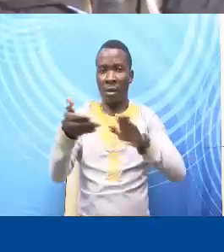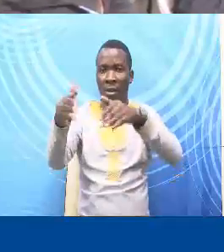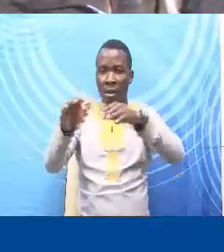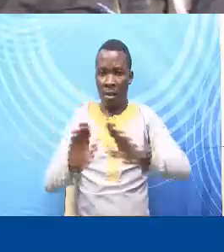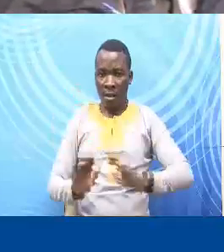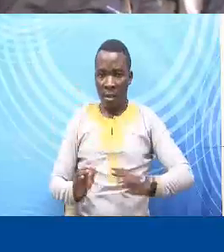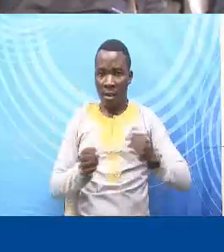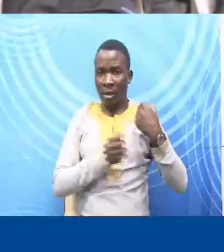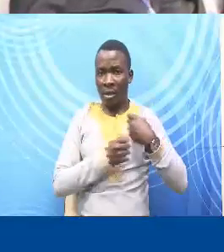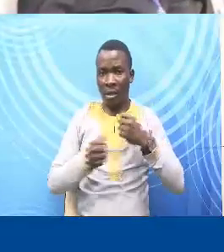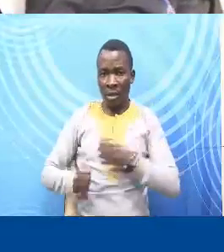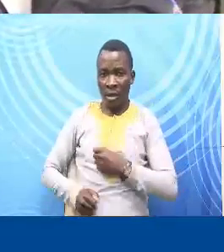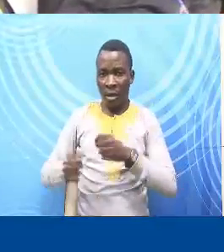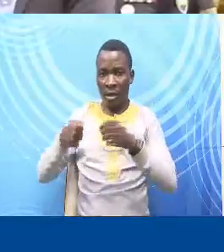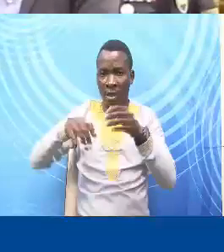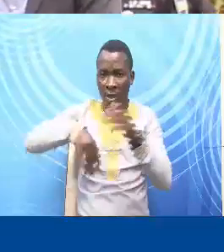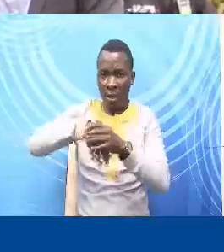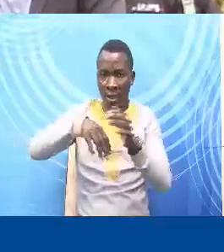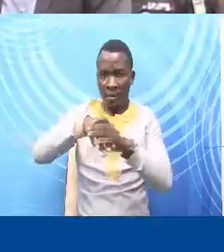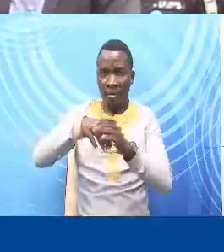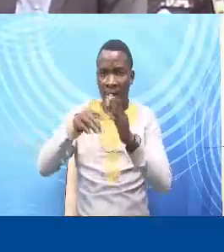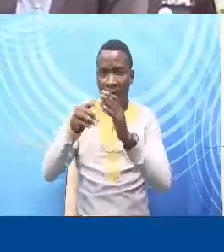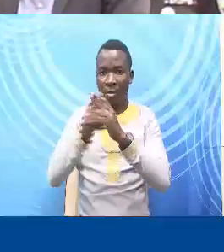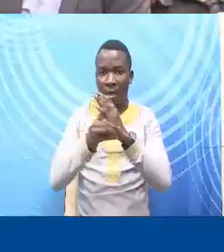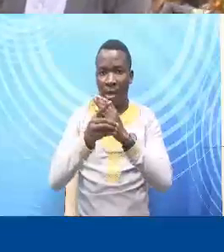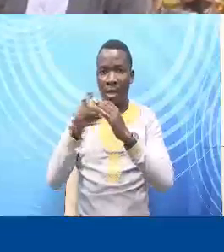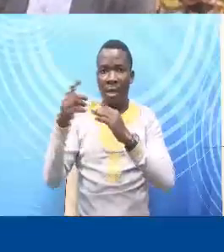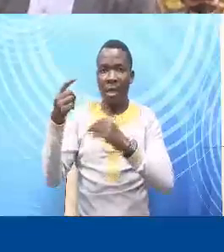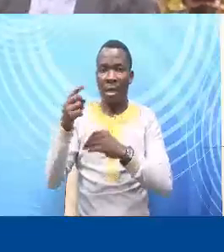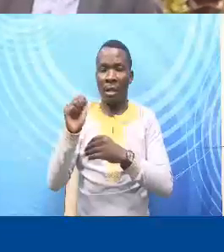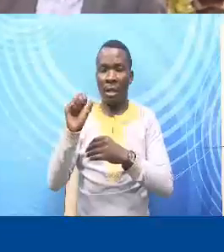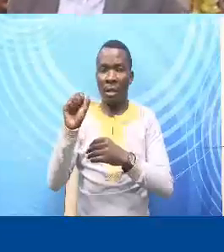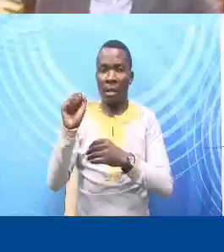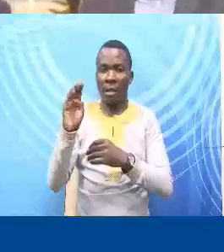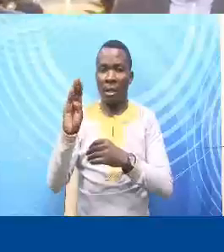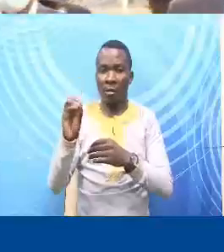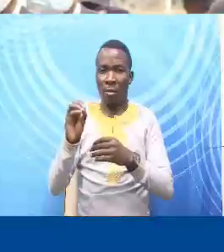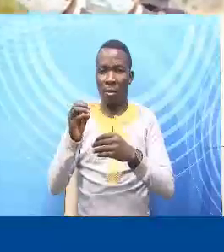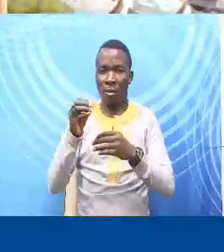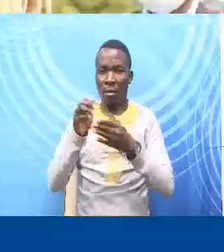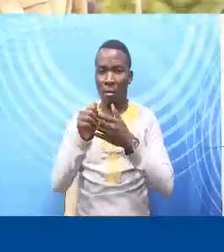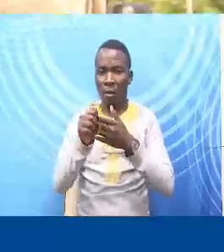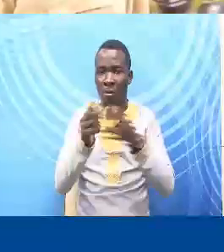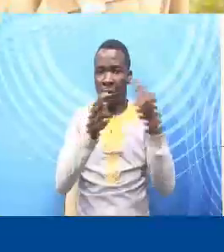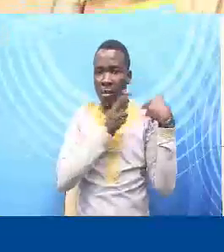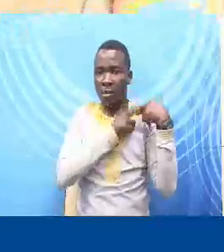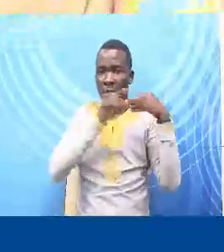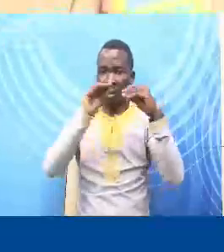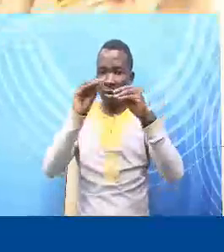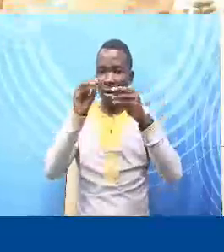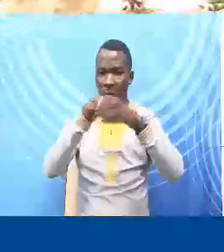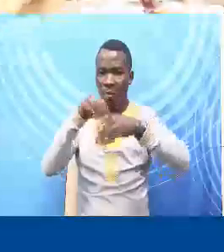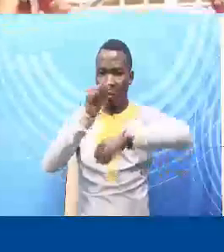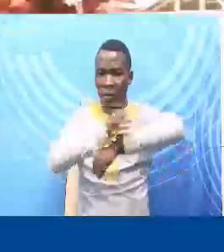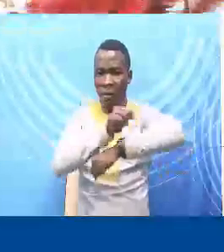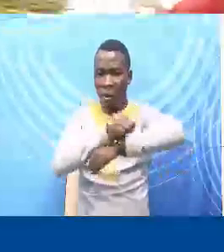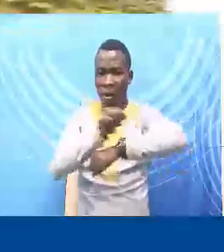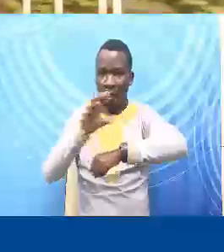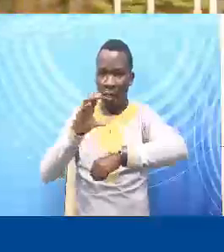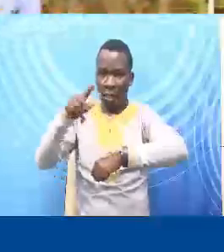Remera ni mu karere ka Gasabo mu mujyi wa Kigali umuyobozi ushinzwe imyigishirize muri iri shuri rikuru rya polisi Chief Superintendent